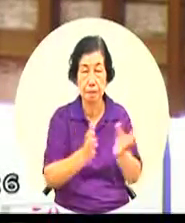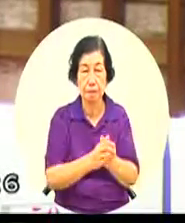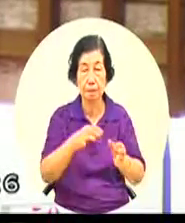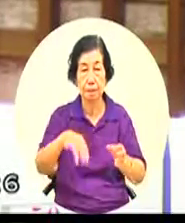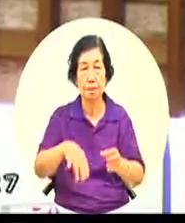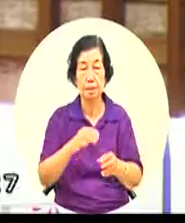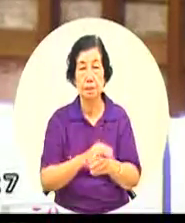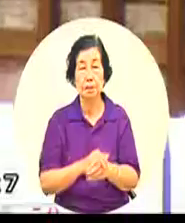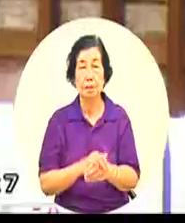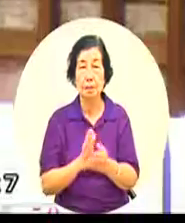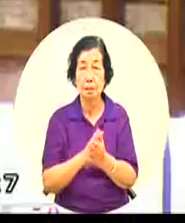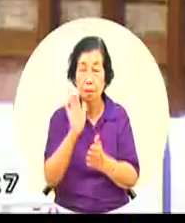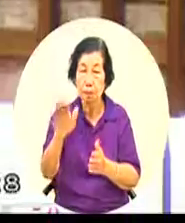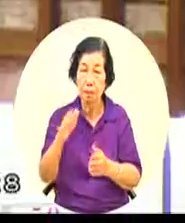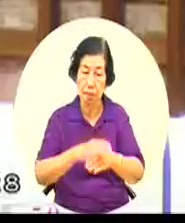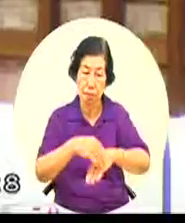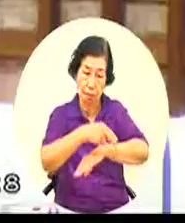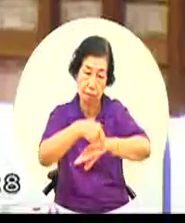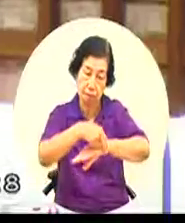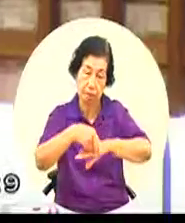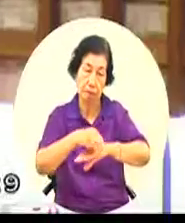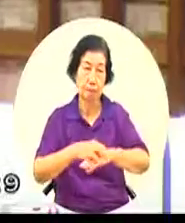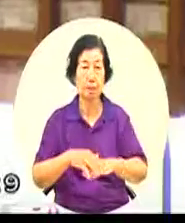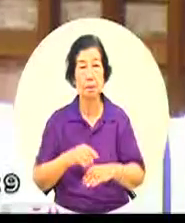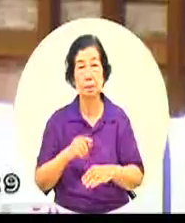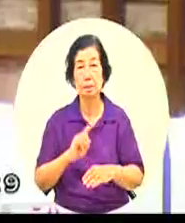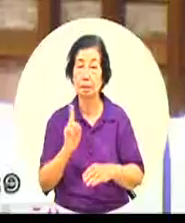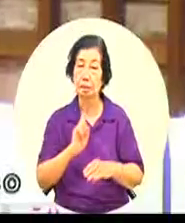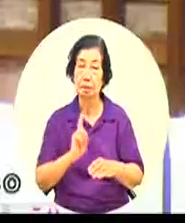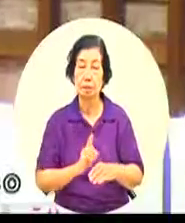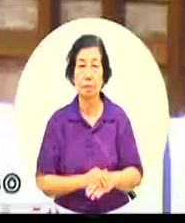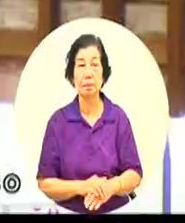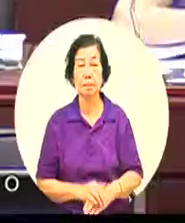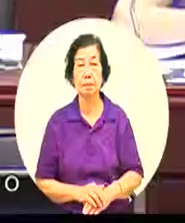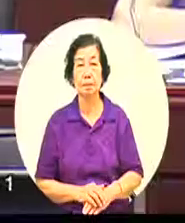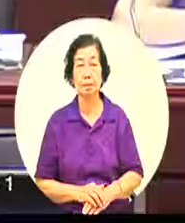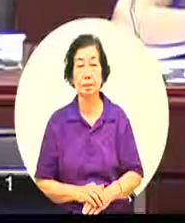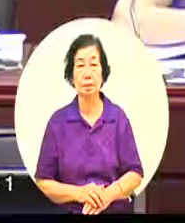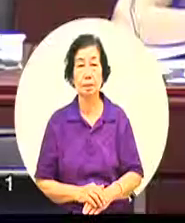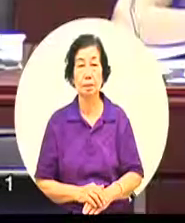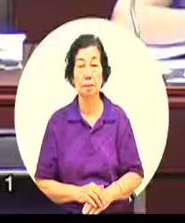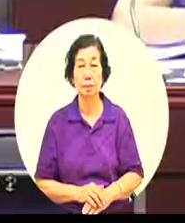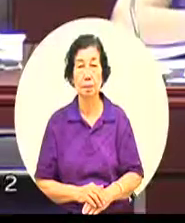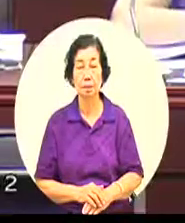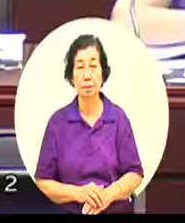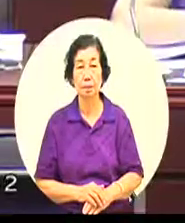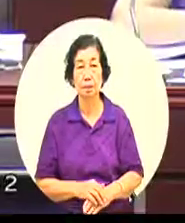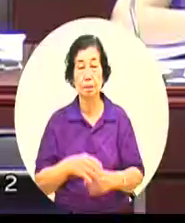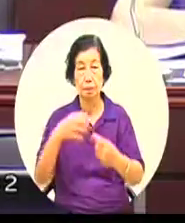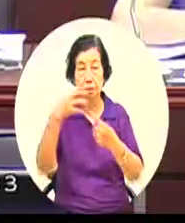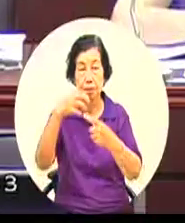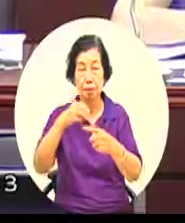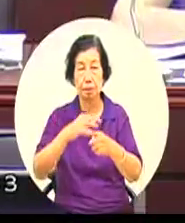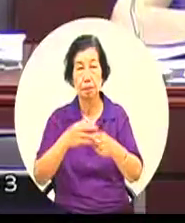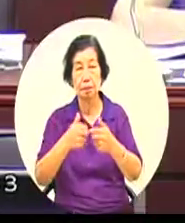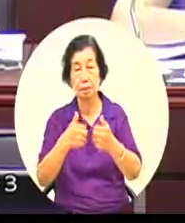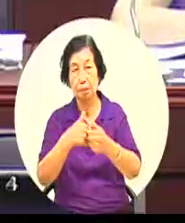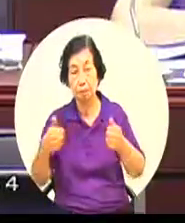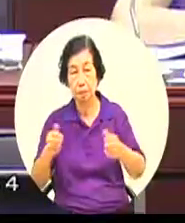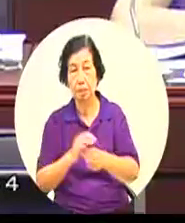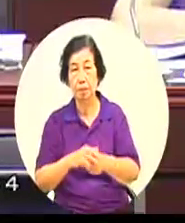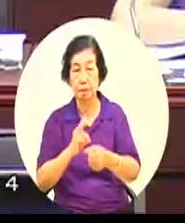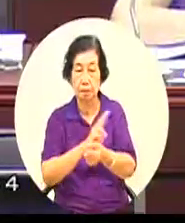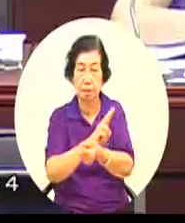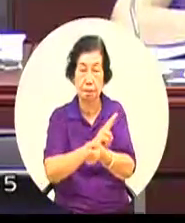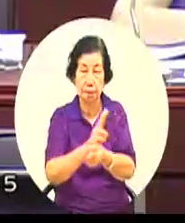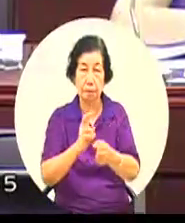有没有做什么的规划？请局长答复。 那个中原关心的部分，刚刚林富宝议员也跟我